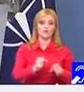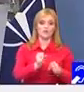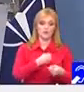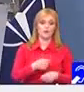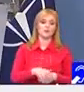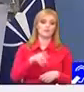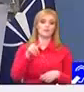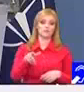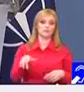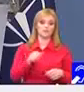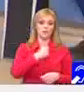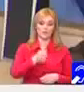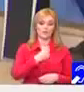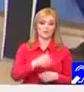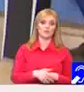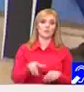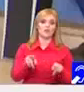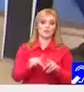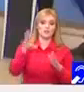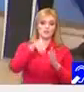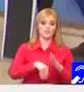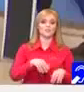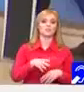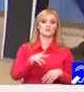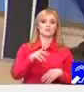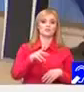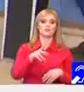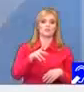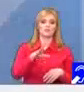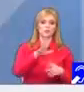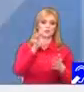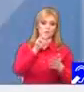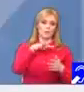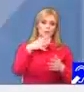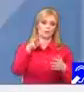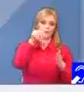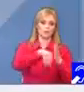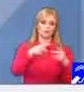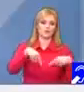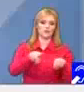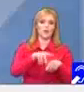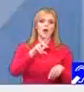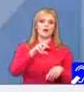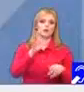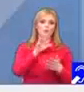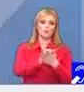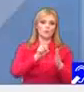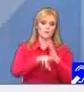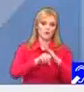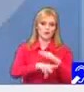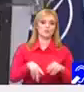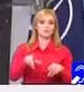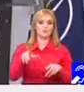și reprezentant al Înaltului Comisariat ONU pentru Refugiați, a atras atenția că folosirea violului ca armă de luptă a avut un rol important